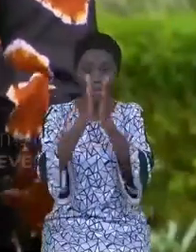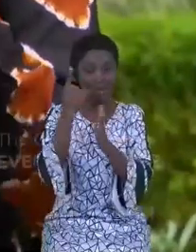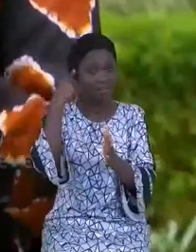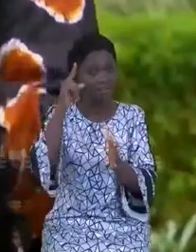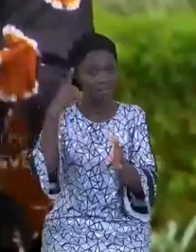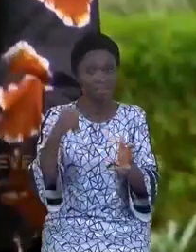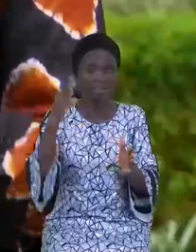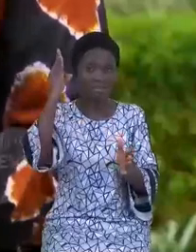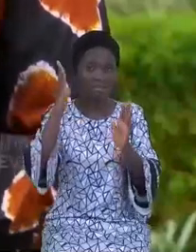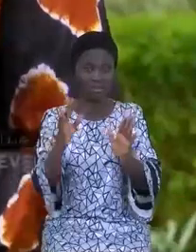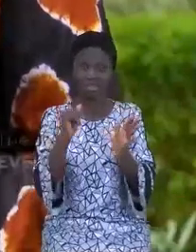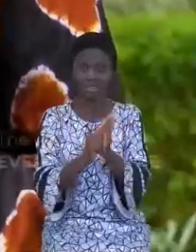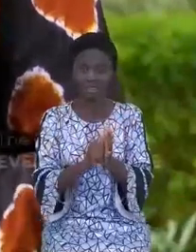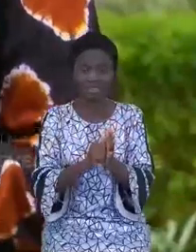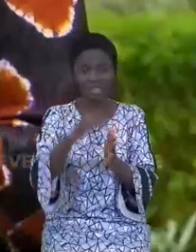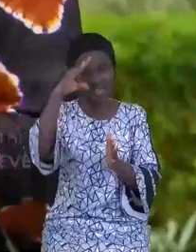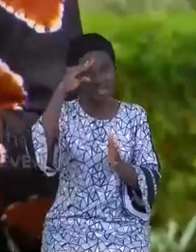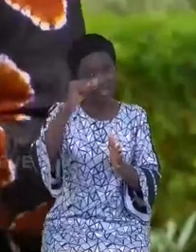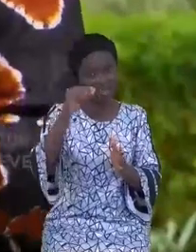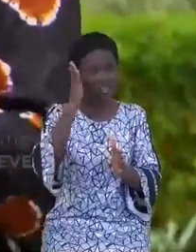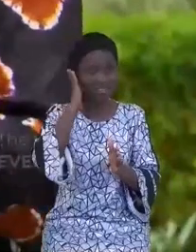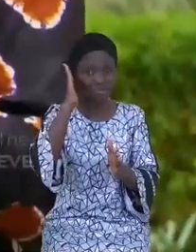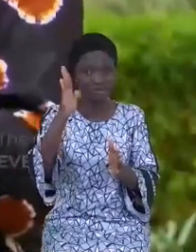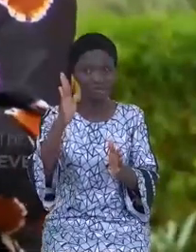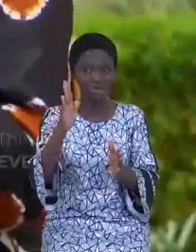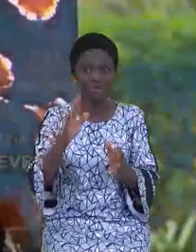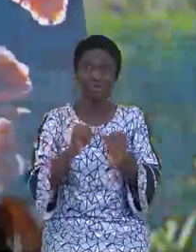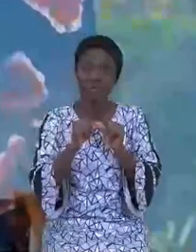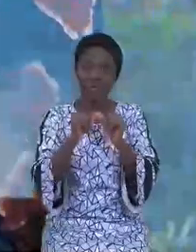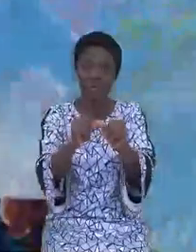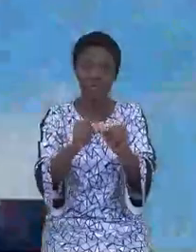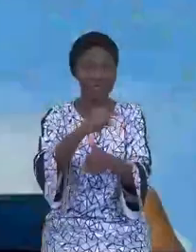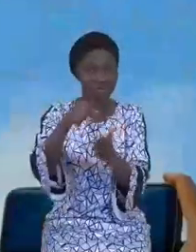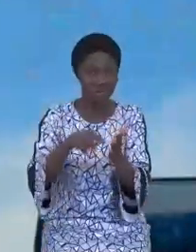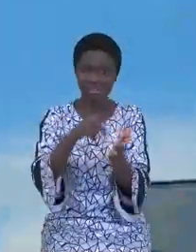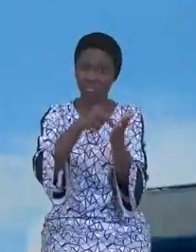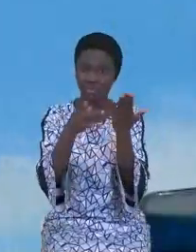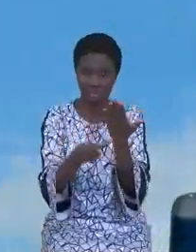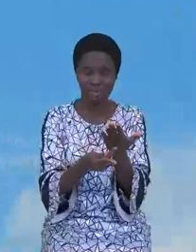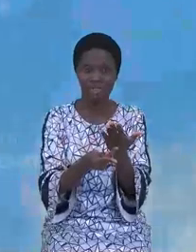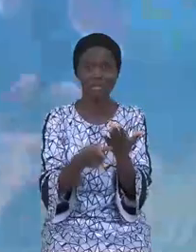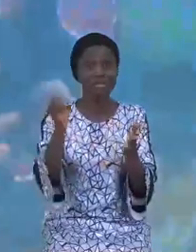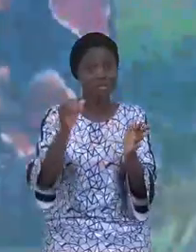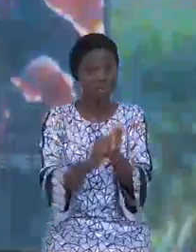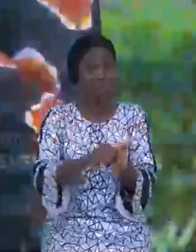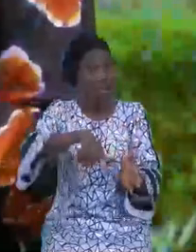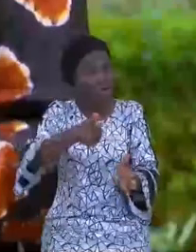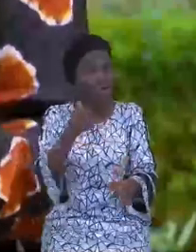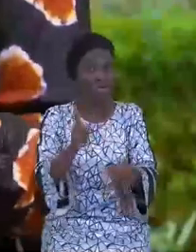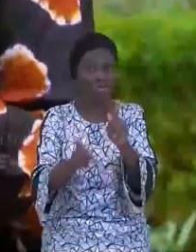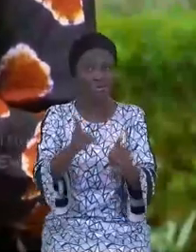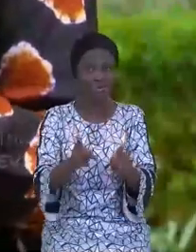c'est qu'il continue à organiser cette croisade mondiale pour que les